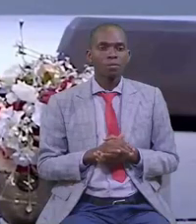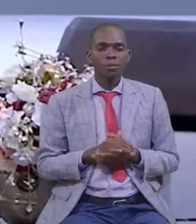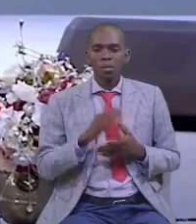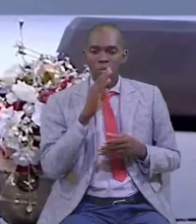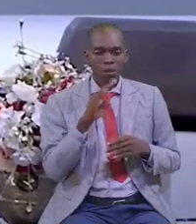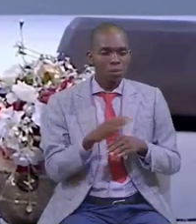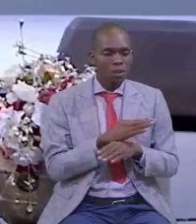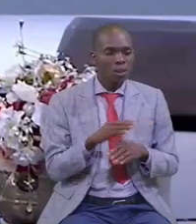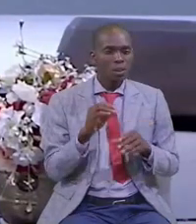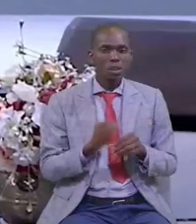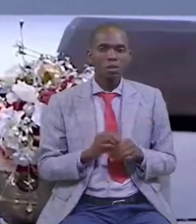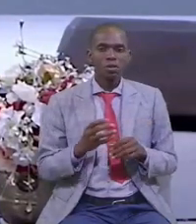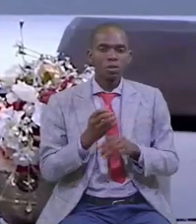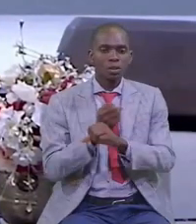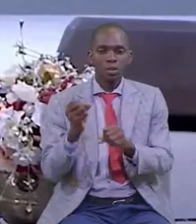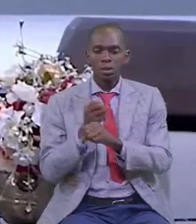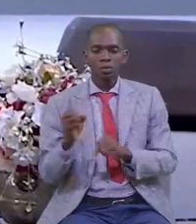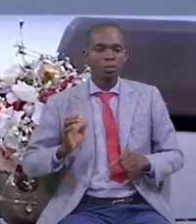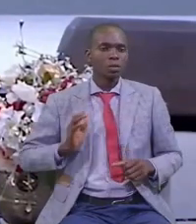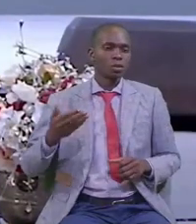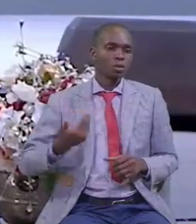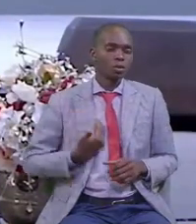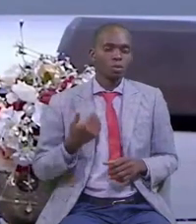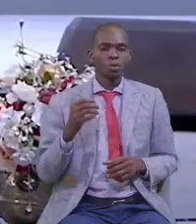Faites-les valoir dans le gain des âmes.